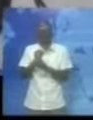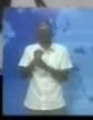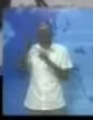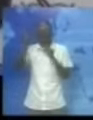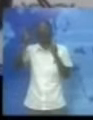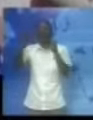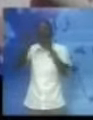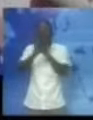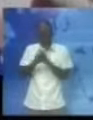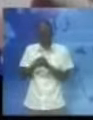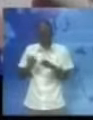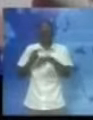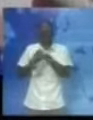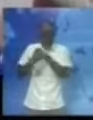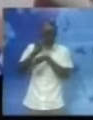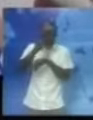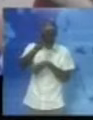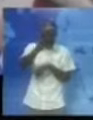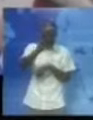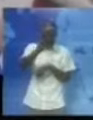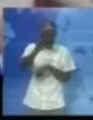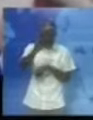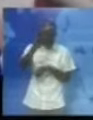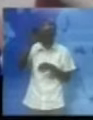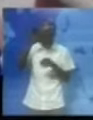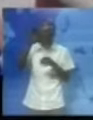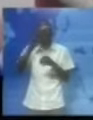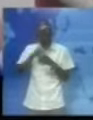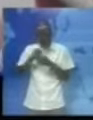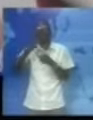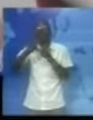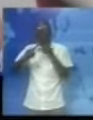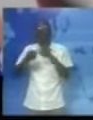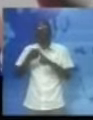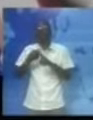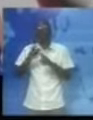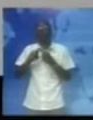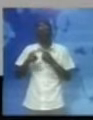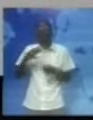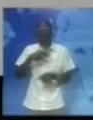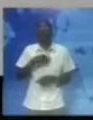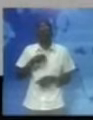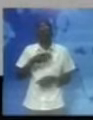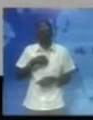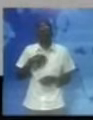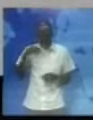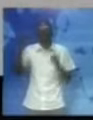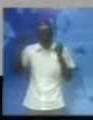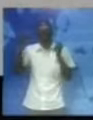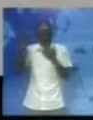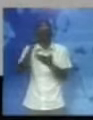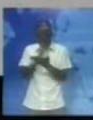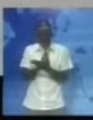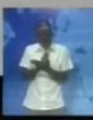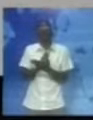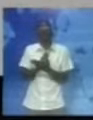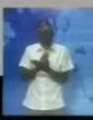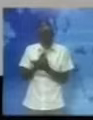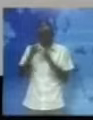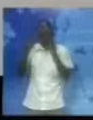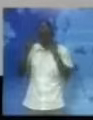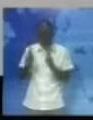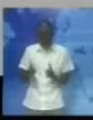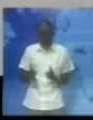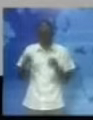devra d'envoyer à son ami blanc. L'arrestation du présumé cybercriminel a